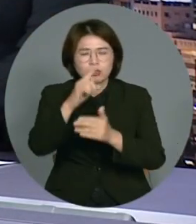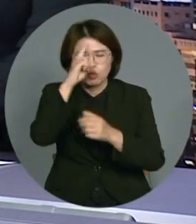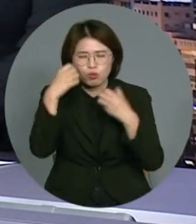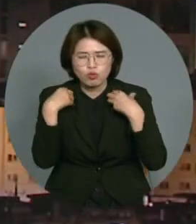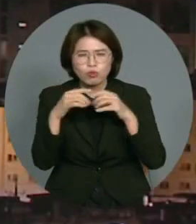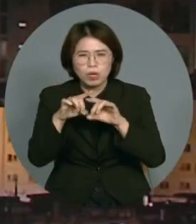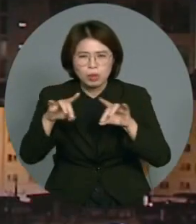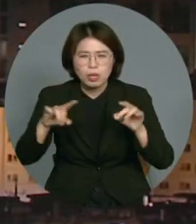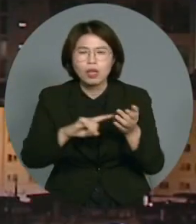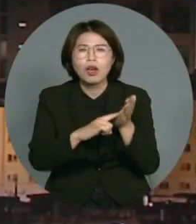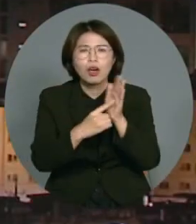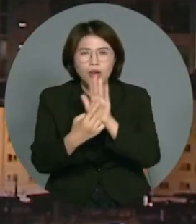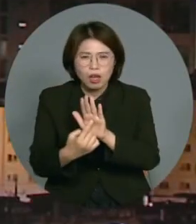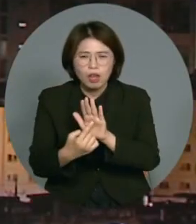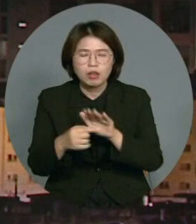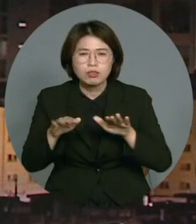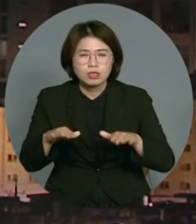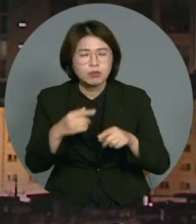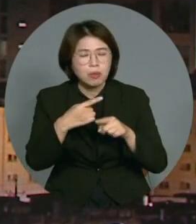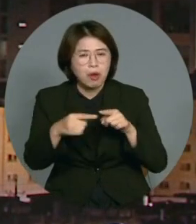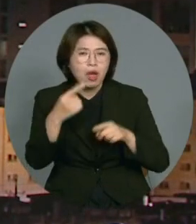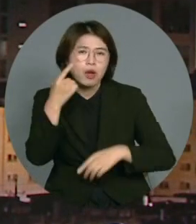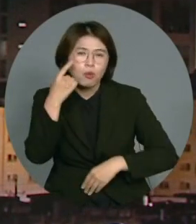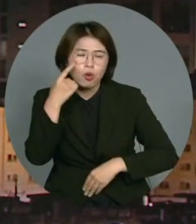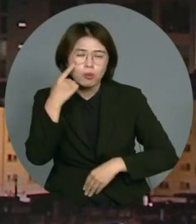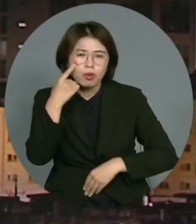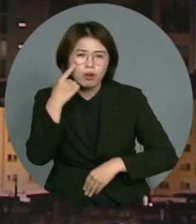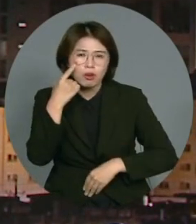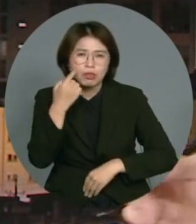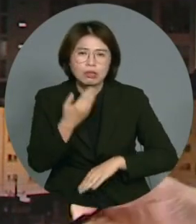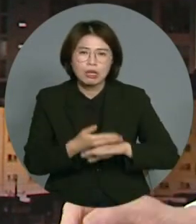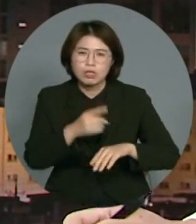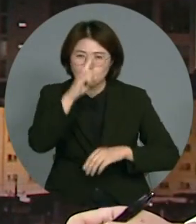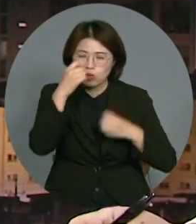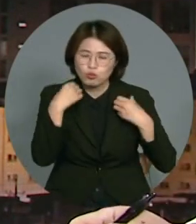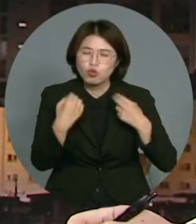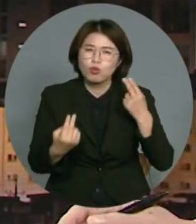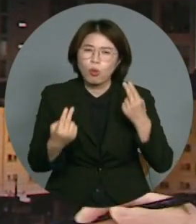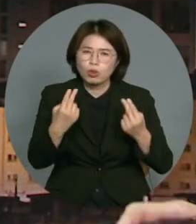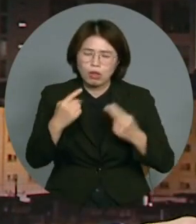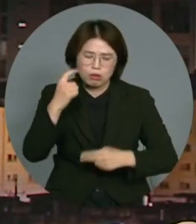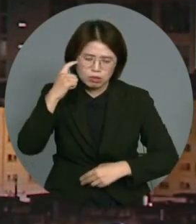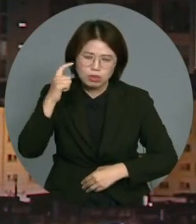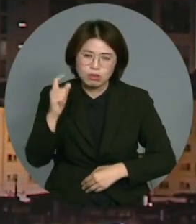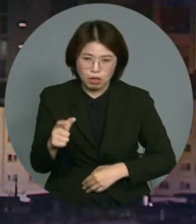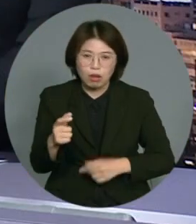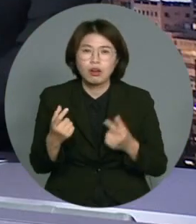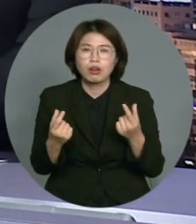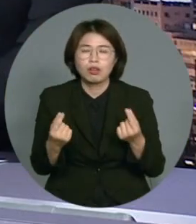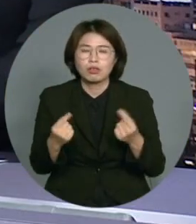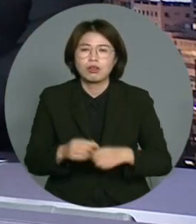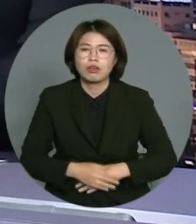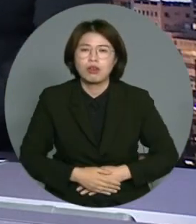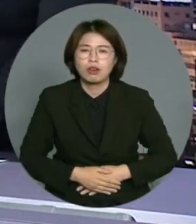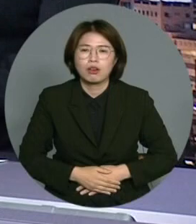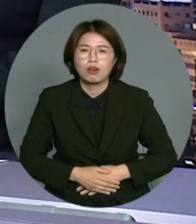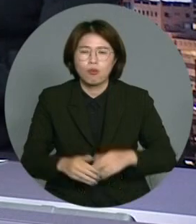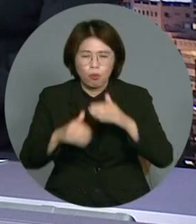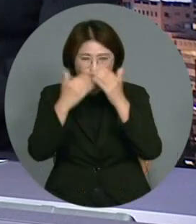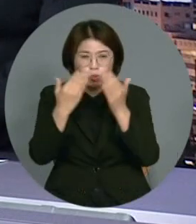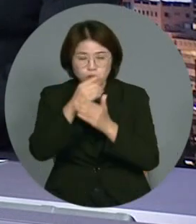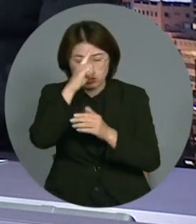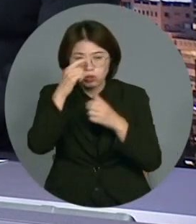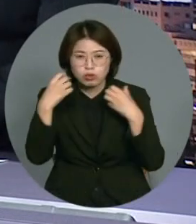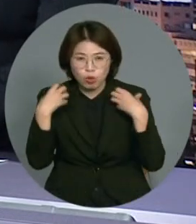지금 평가해 보면 어느 정부보다도 제일 강력한 의지를 갖고 있지 않나 생각을 합니다 모든 정부에서도